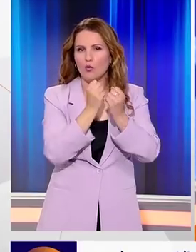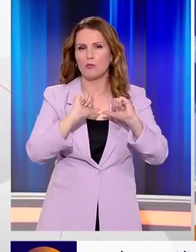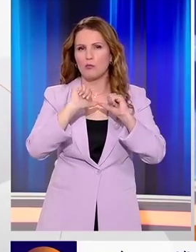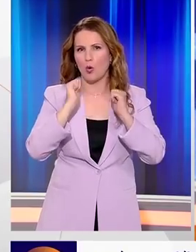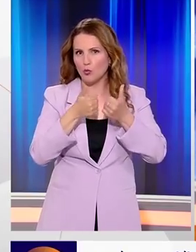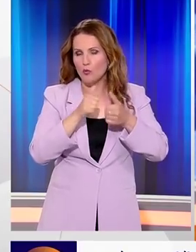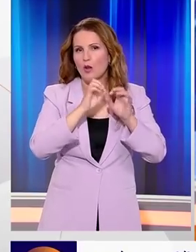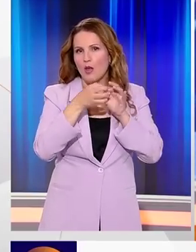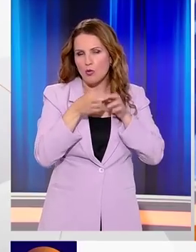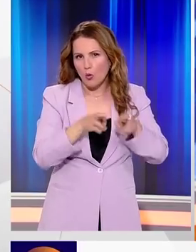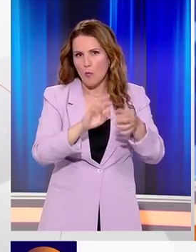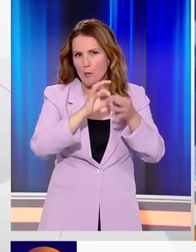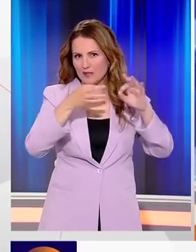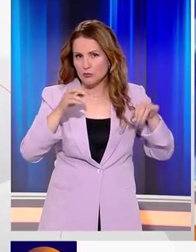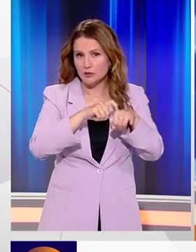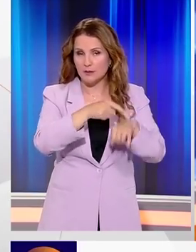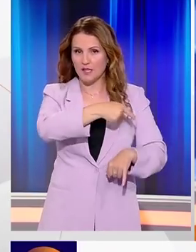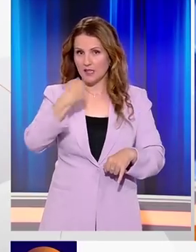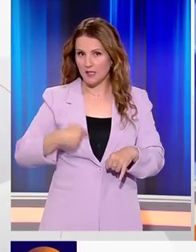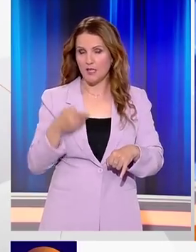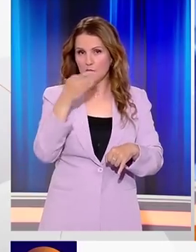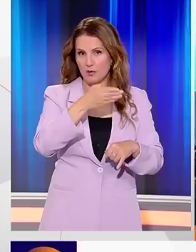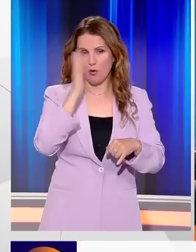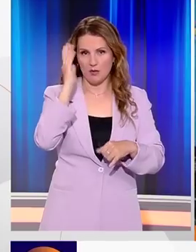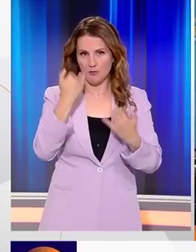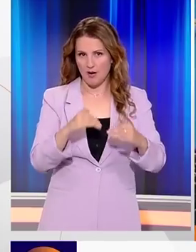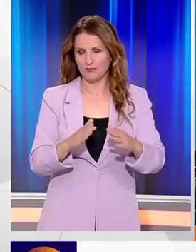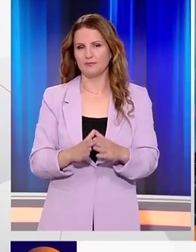πρωτοβουλίας του δρόμου του μεταξιού που διεξάγεται στο Πεκίνο.